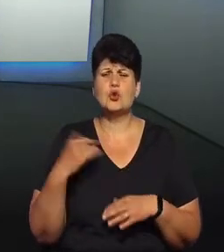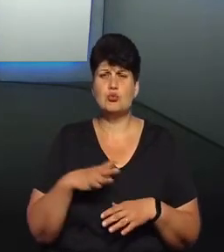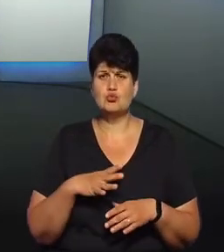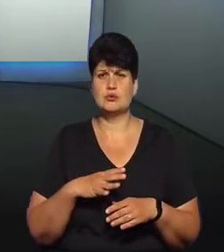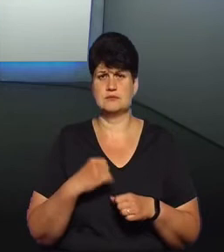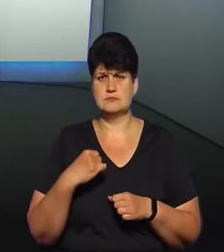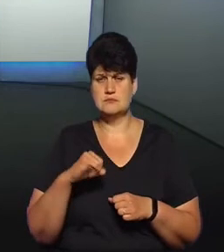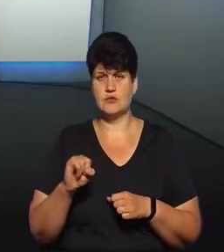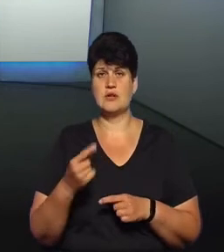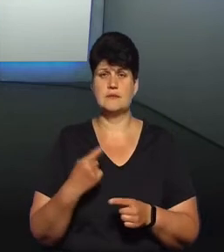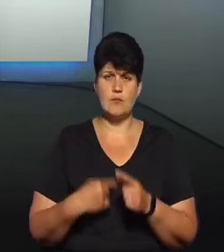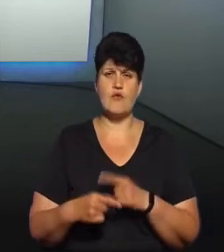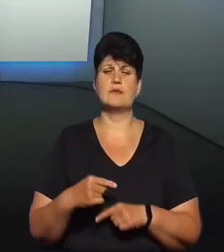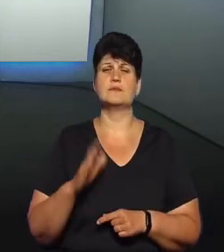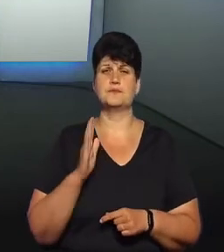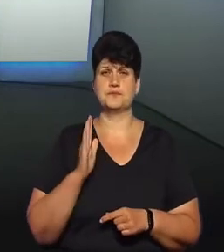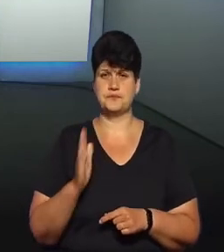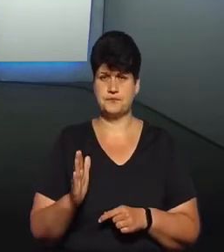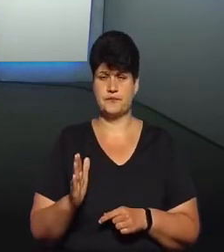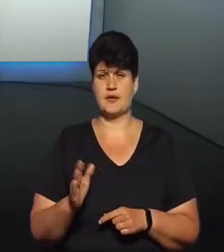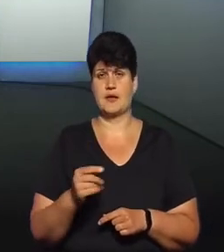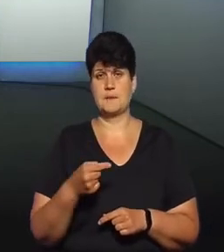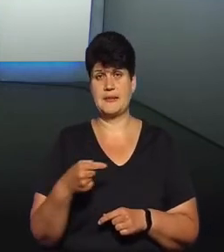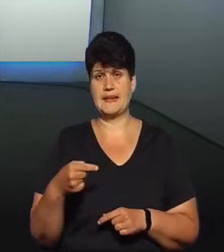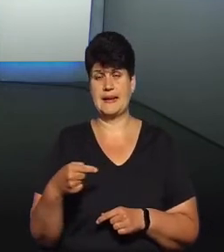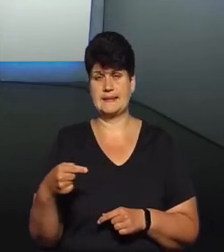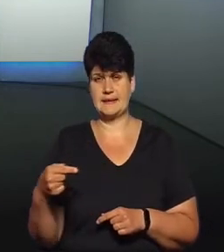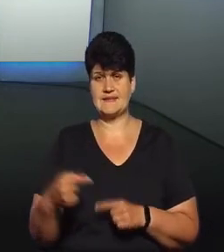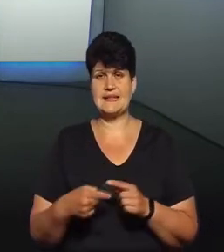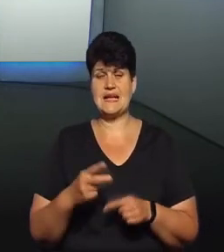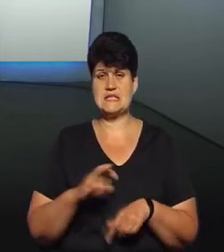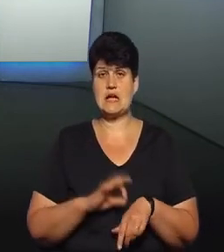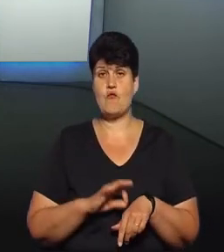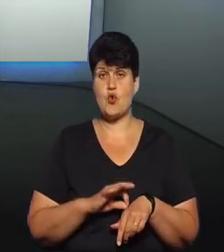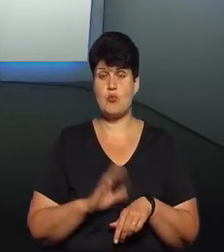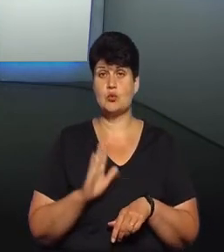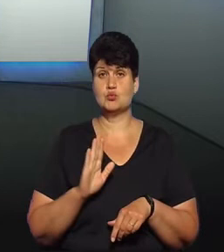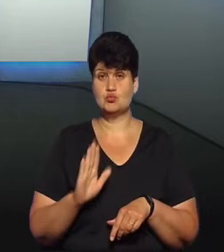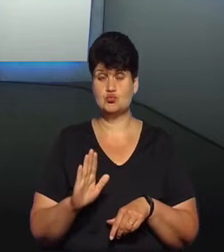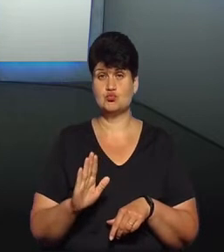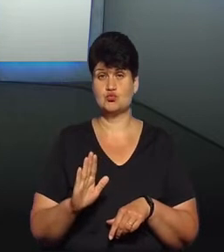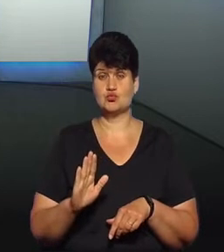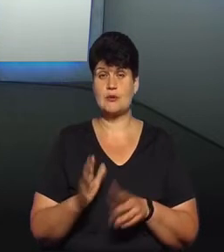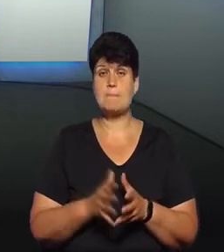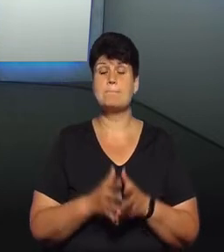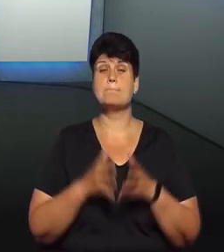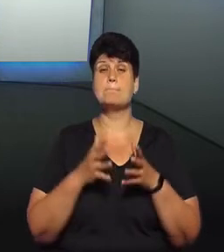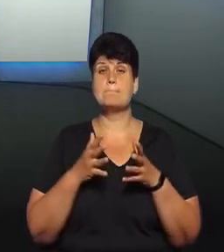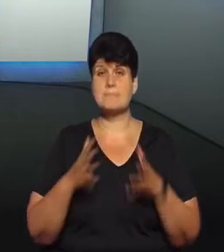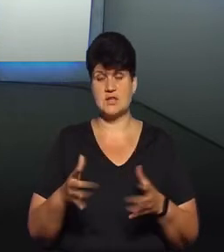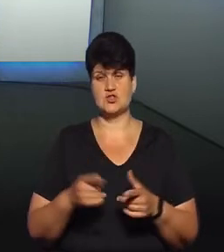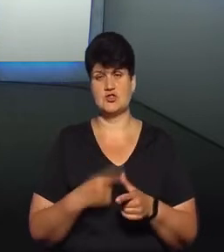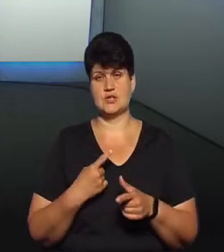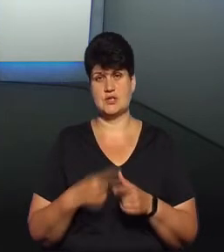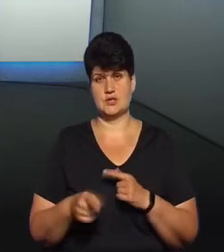якби негативні наслідки від хвороби, вони будуть на порядок більші, ніж негативні наслідки від треба вакцинації. Ставити на шальки